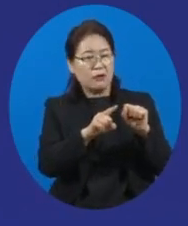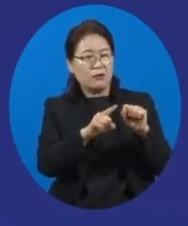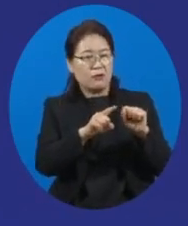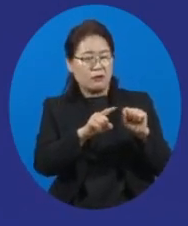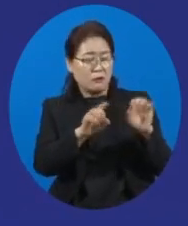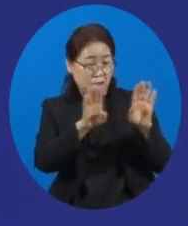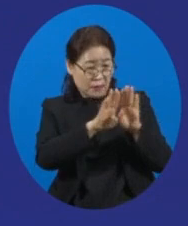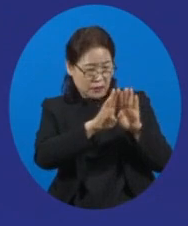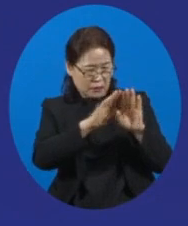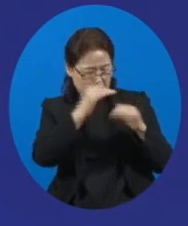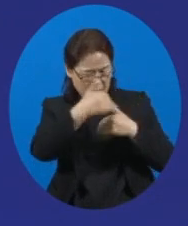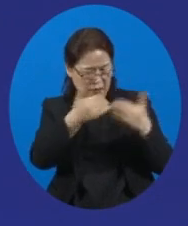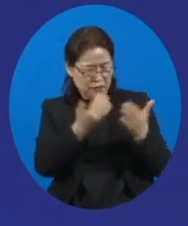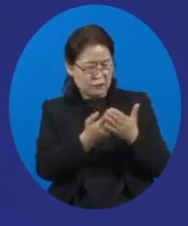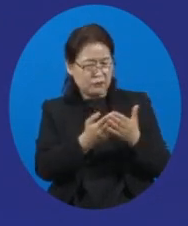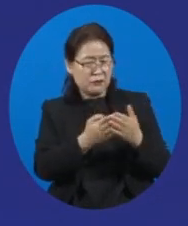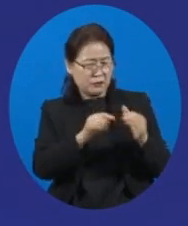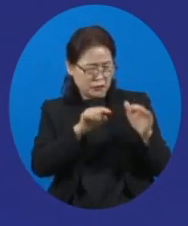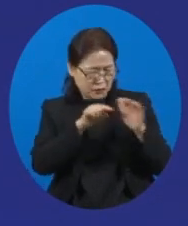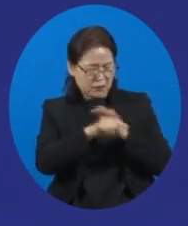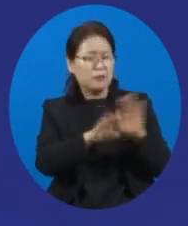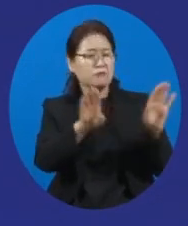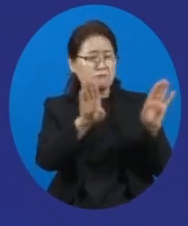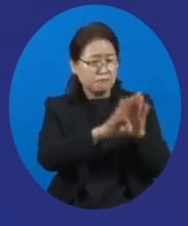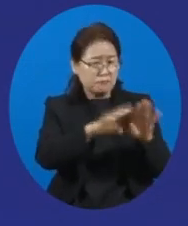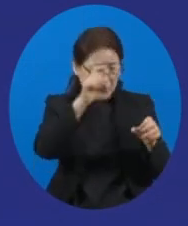자기 방으로 확 들어가 버리는 거예요. 문을 닫고.